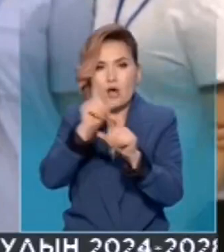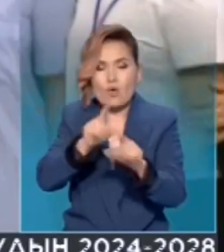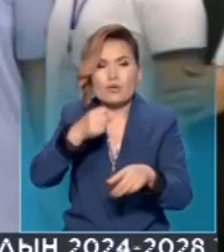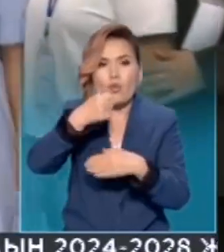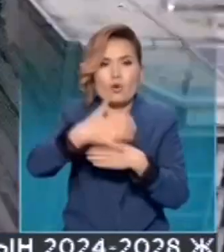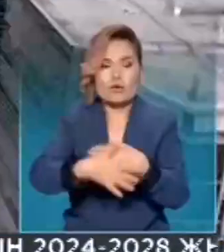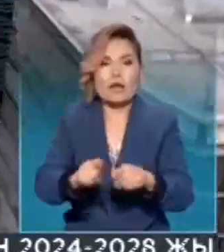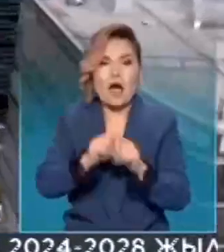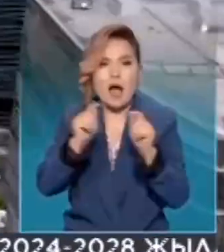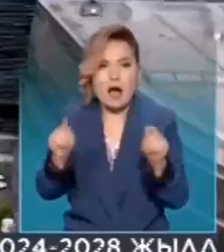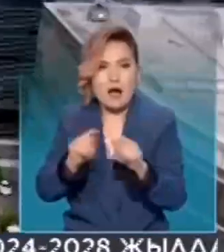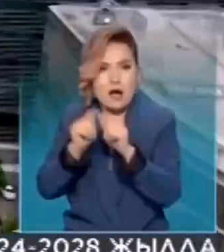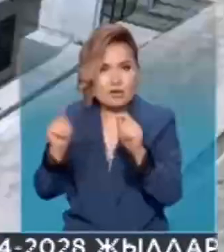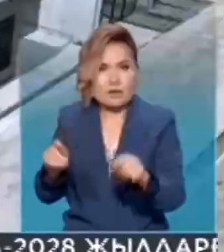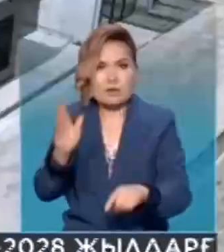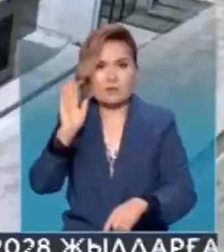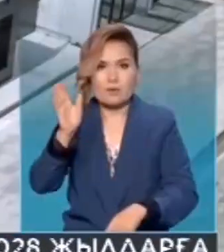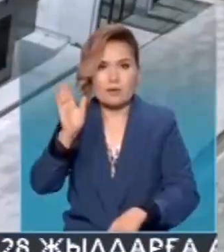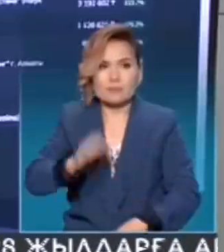орталық салынбақ.